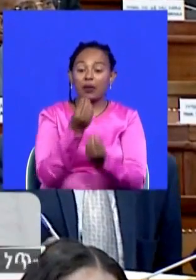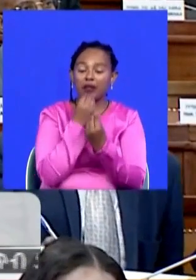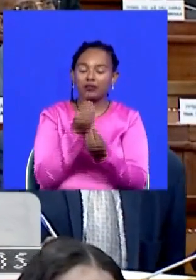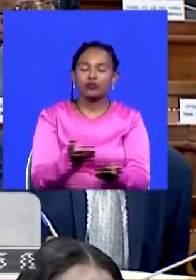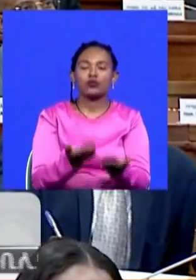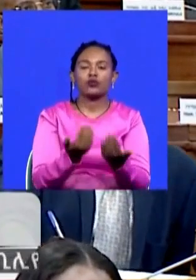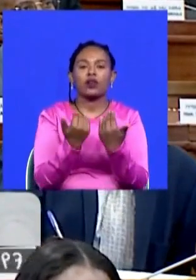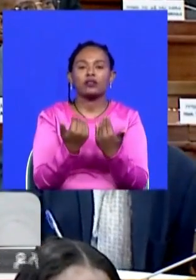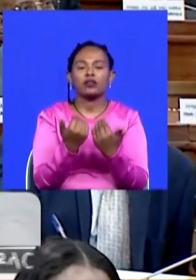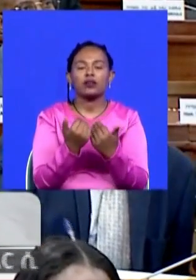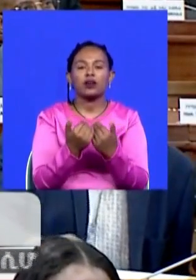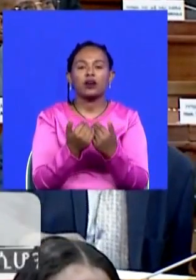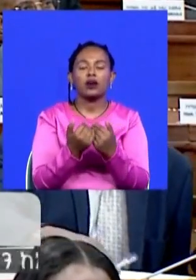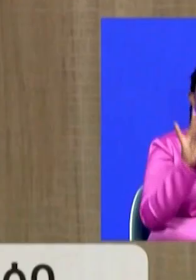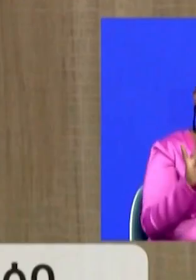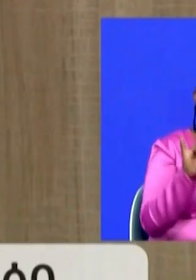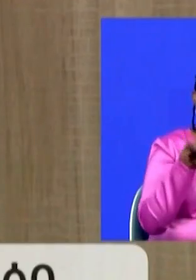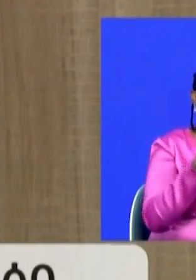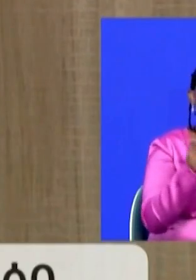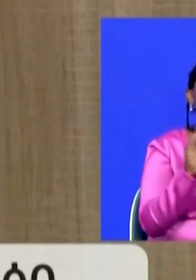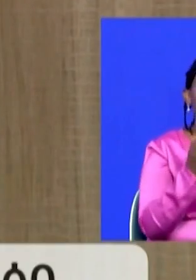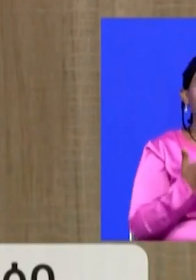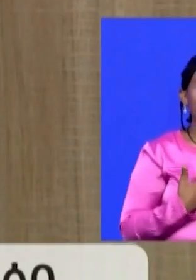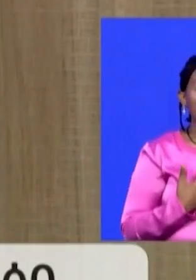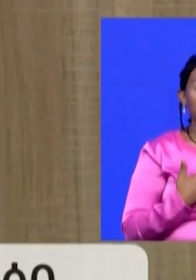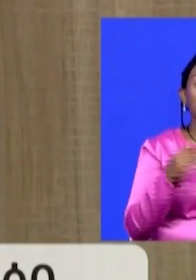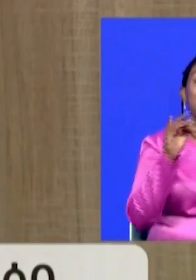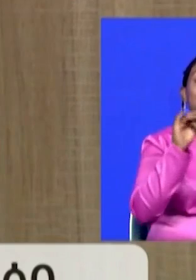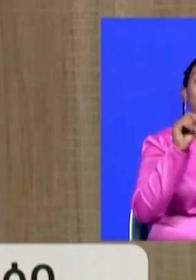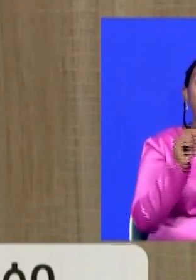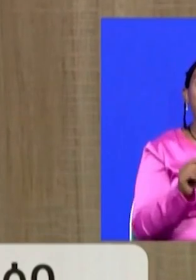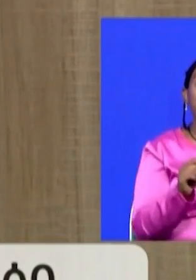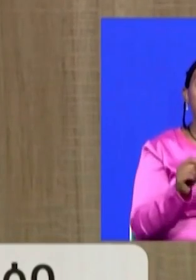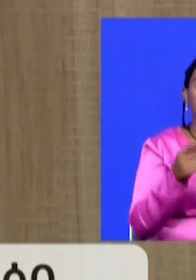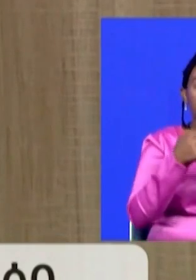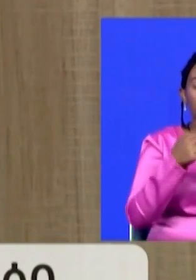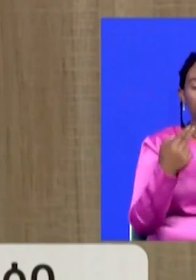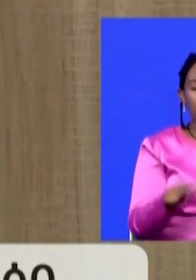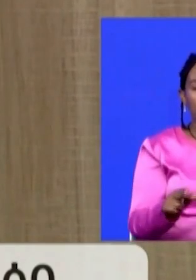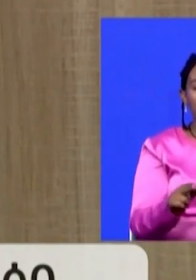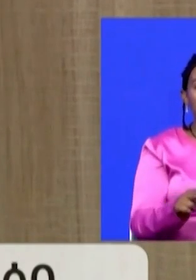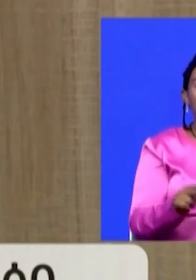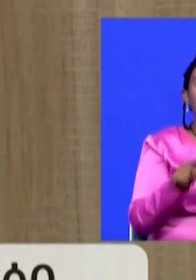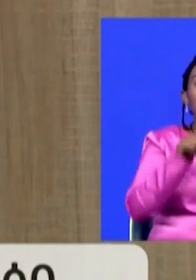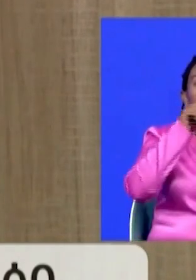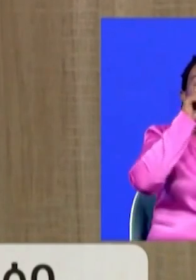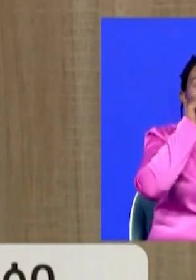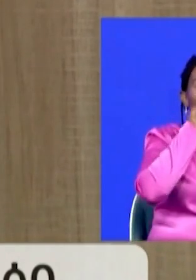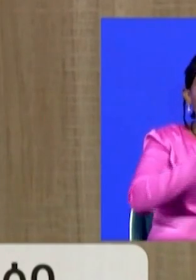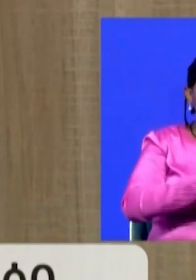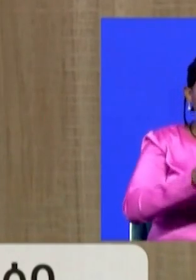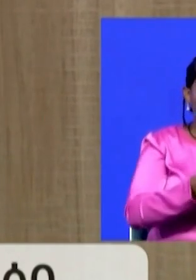ማክሲመም አሟጠን መጠቀም የሚችለው ዜጋ ደርሰናል። ሌማት እንቁላል፣ የዶሮ ስጋ ዋጋ እንዲቀንስ